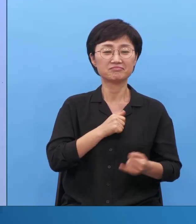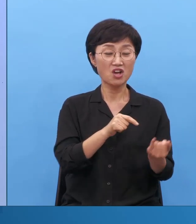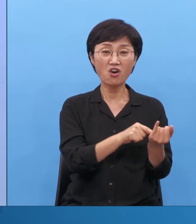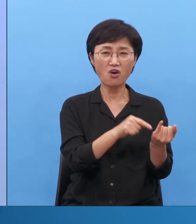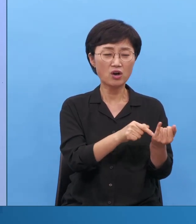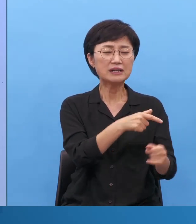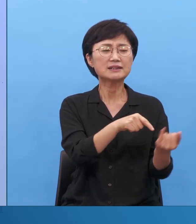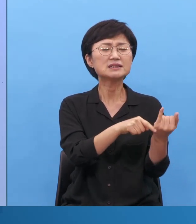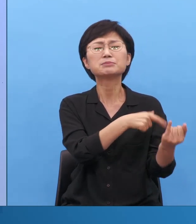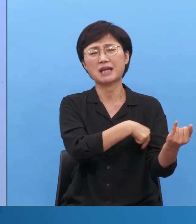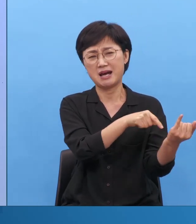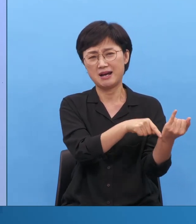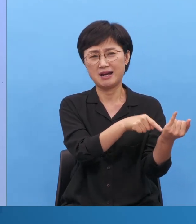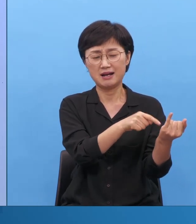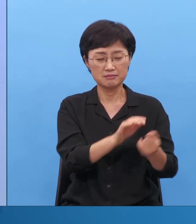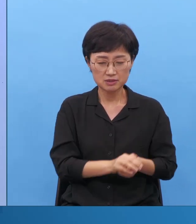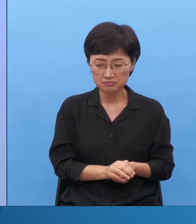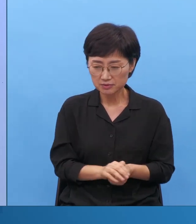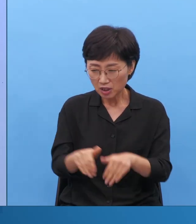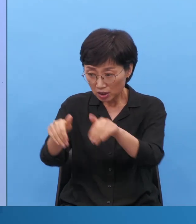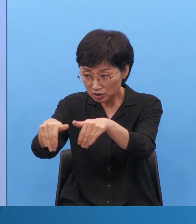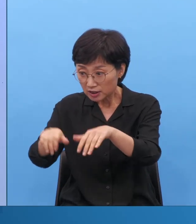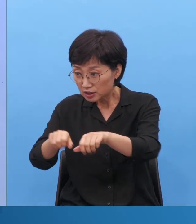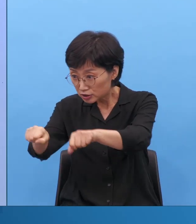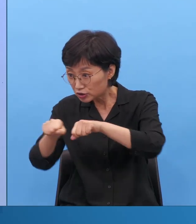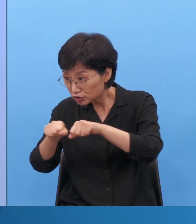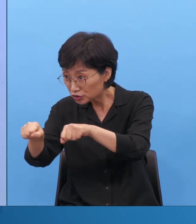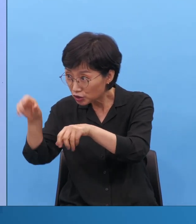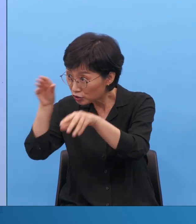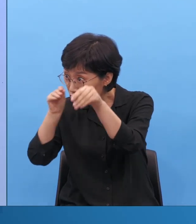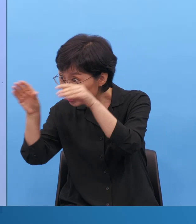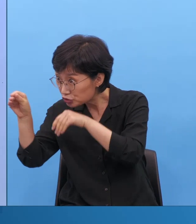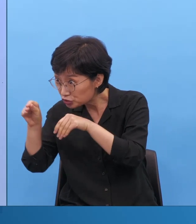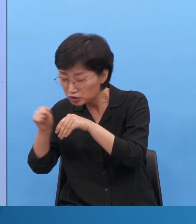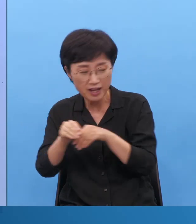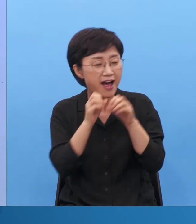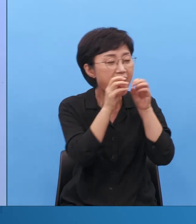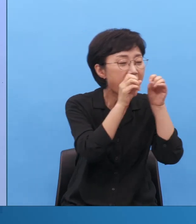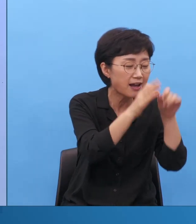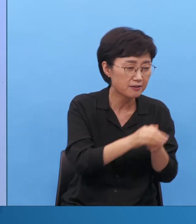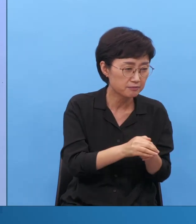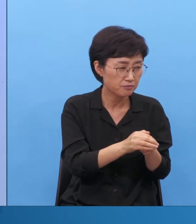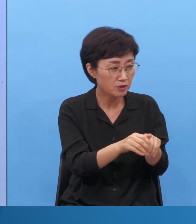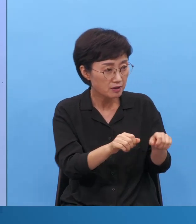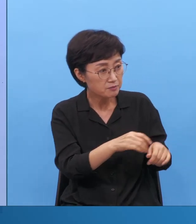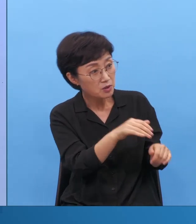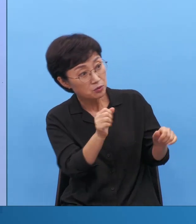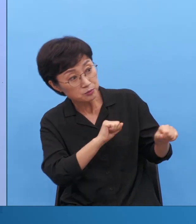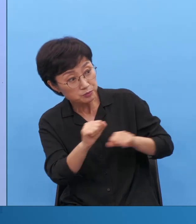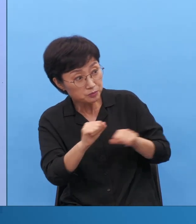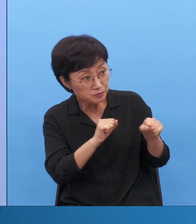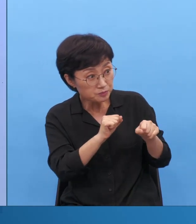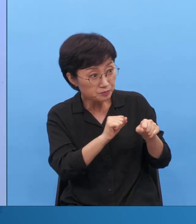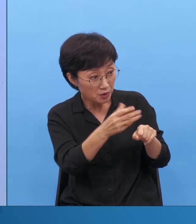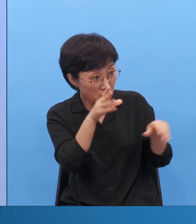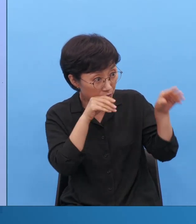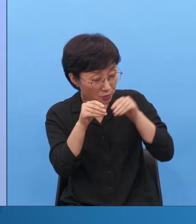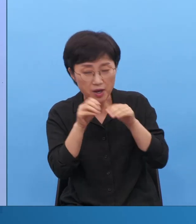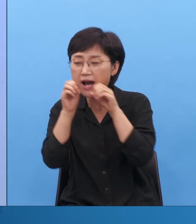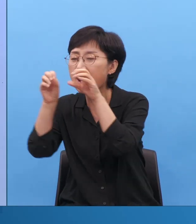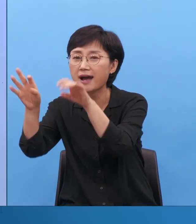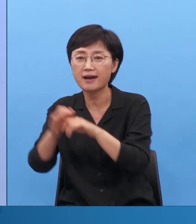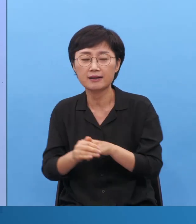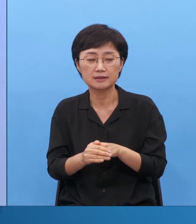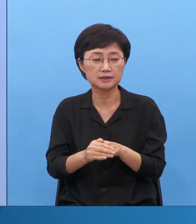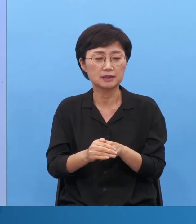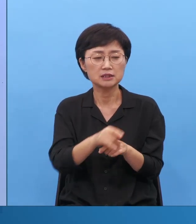그것도 세력이라고 모든 교육자 흠잡고 다 쫓아내고요. And so she thought that herself had some kind of authority, even though she was a